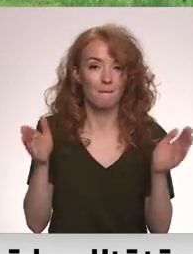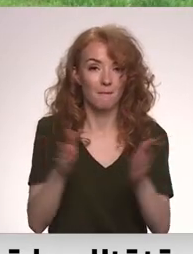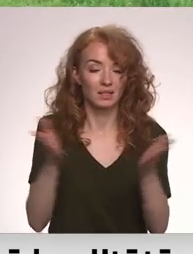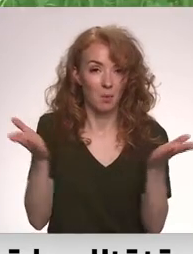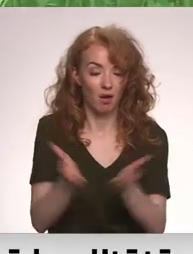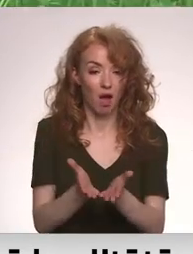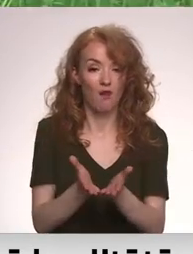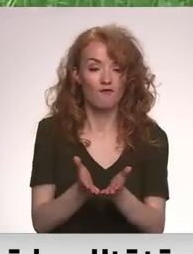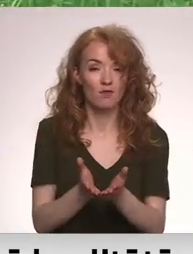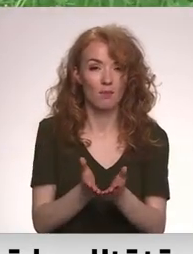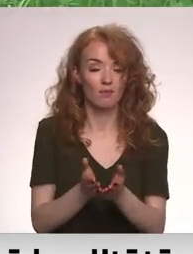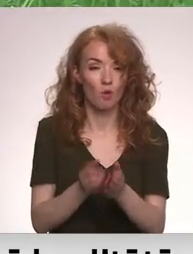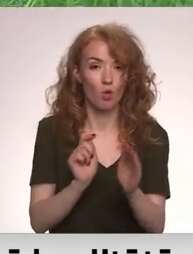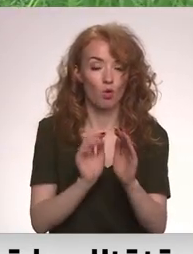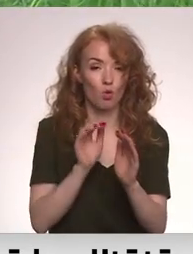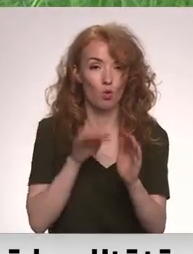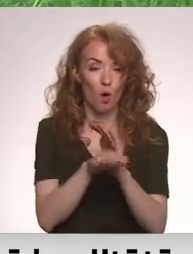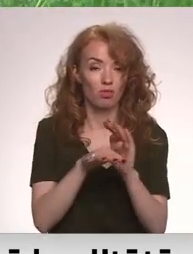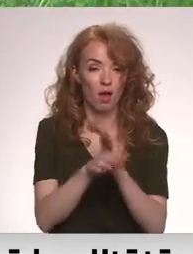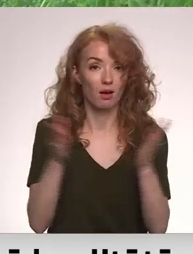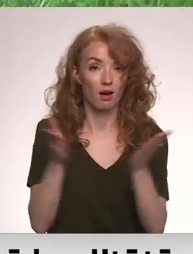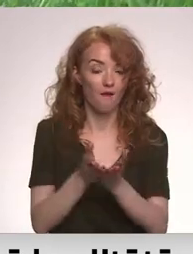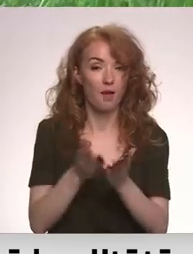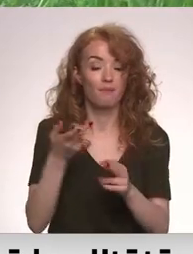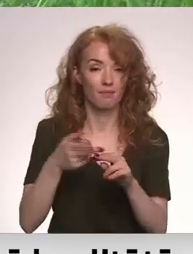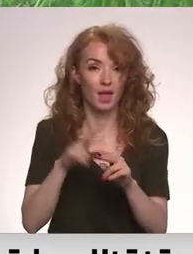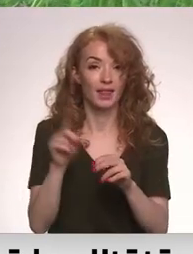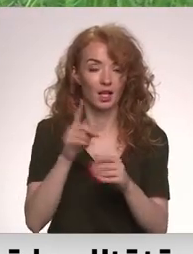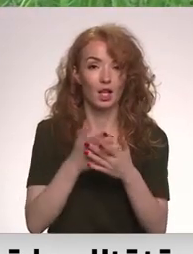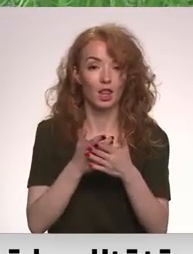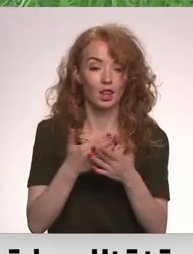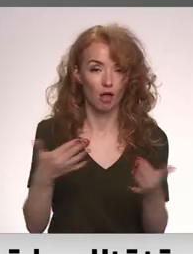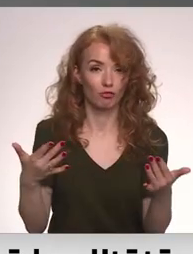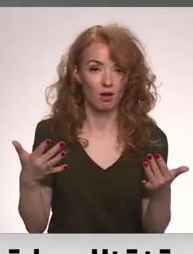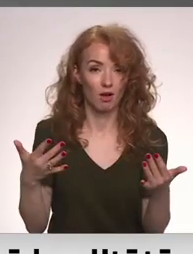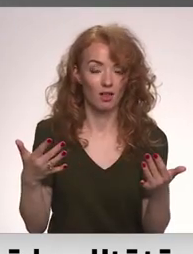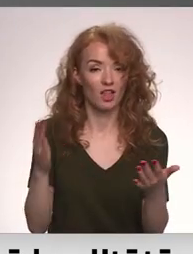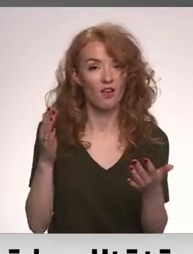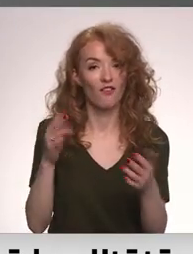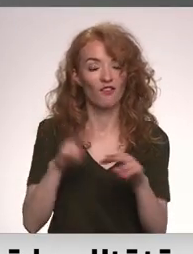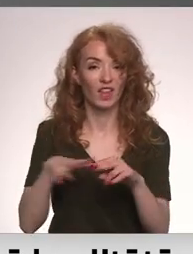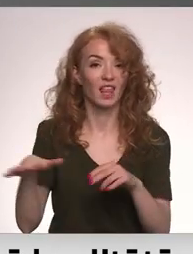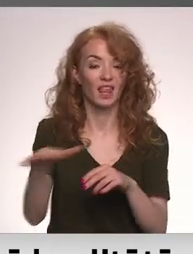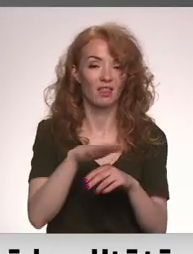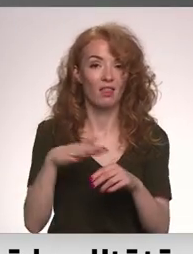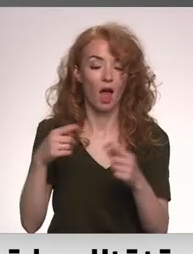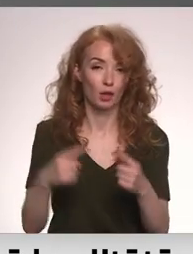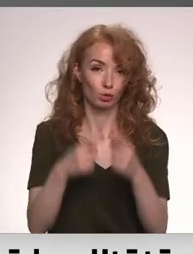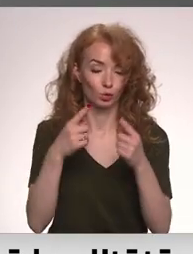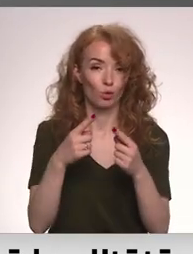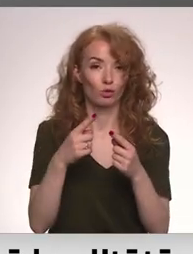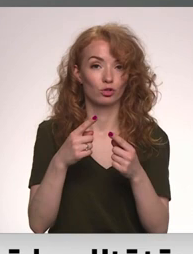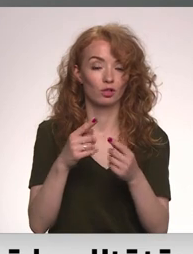grāviem, noteikti grāviem, tad mēs varam teikt arī ir dažādi, teiksim, videi draudzīgi